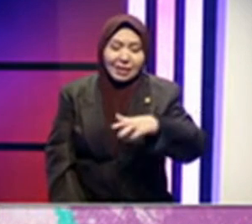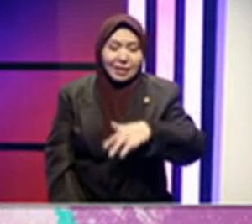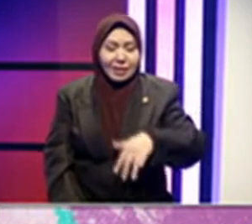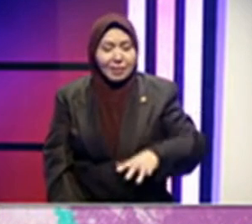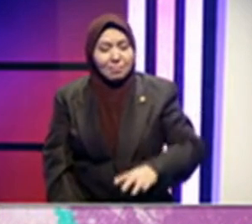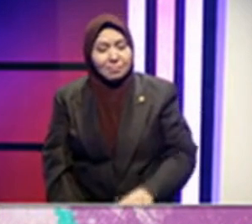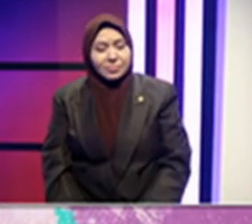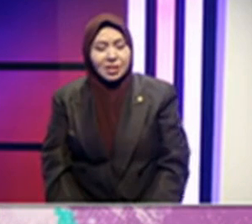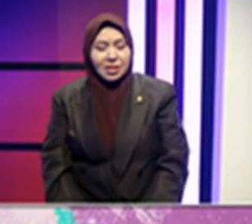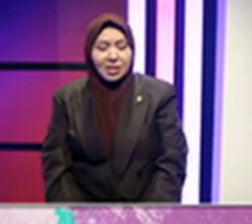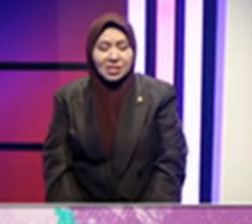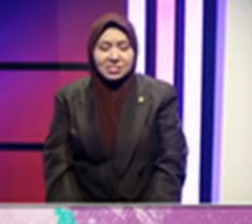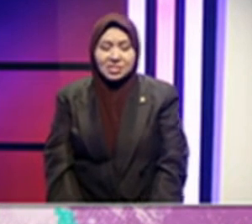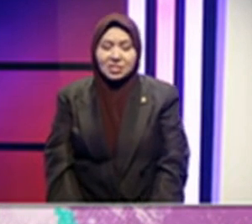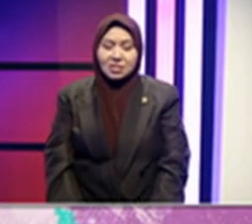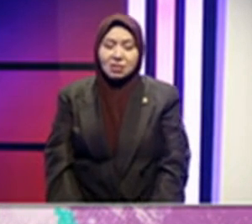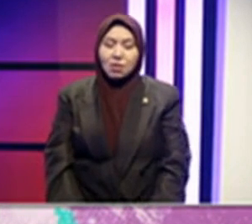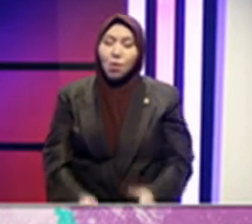الرحيم.